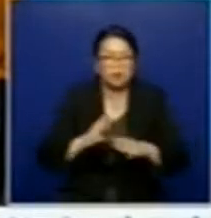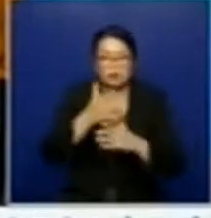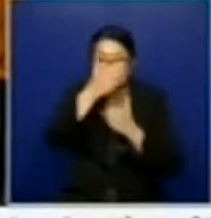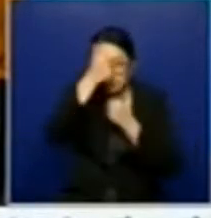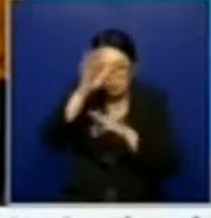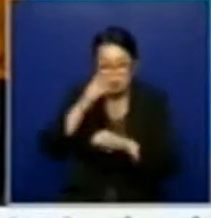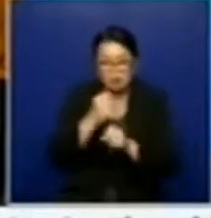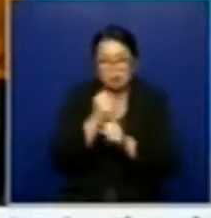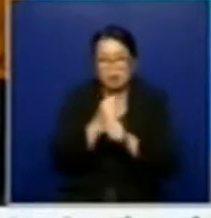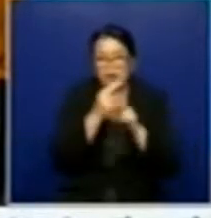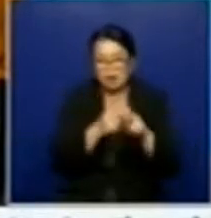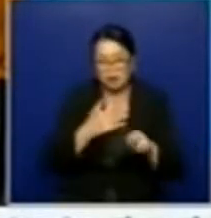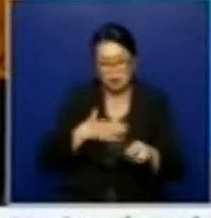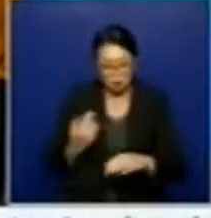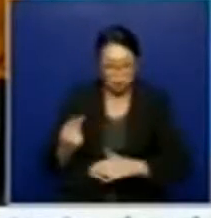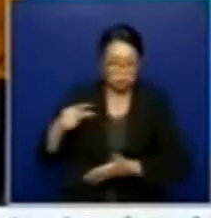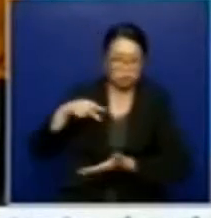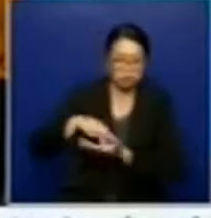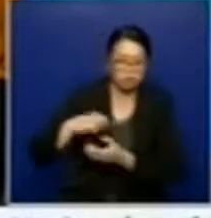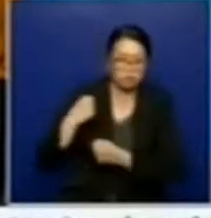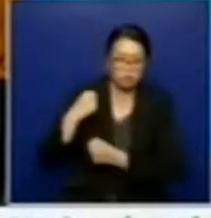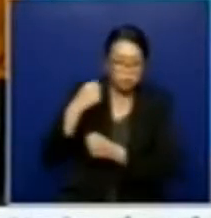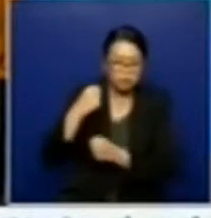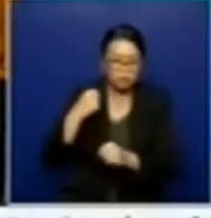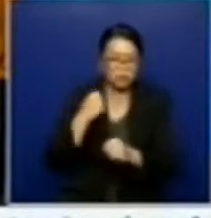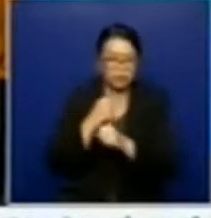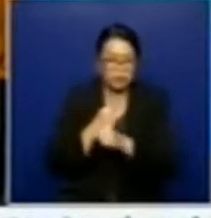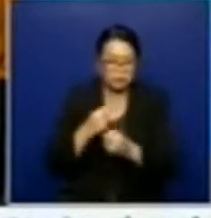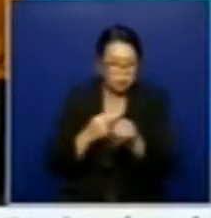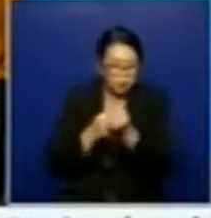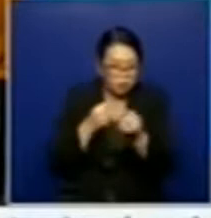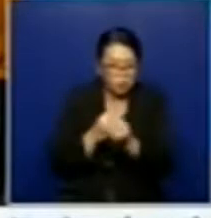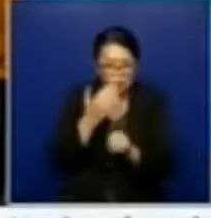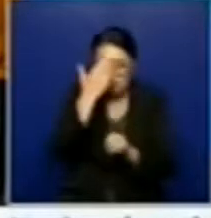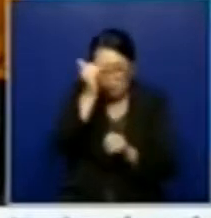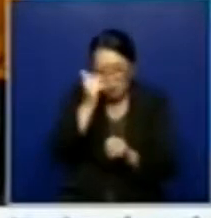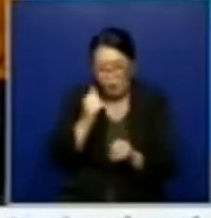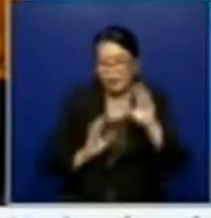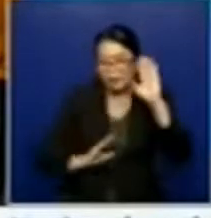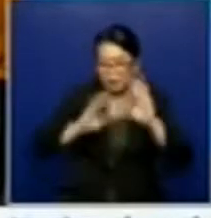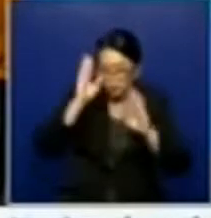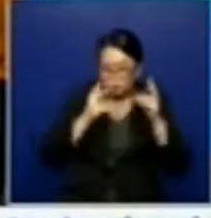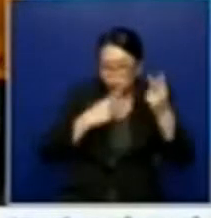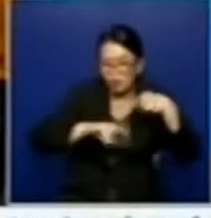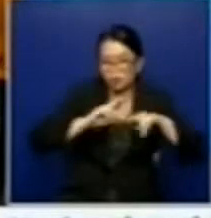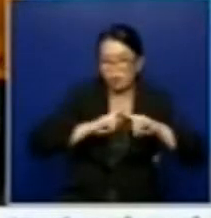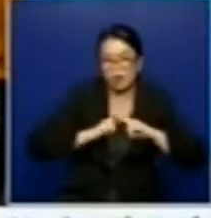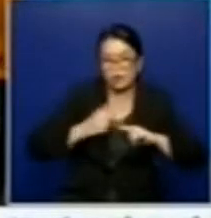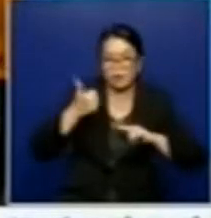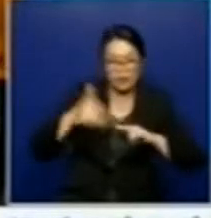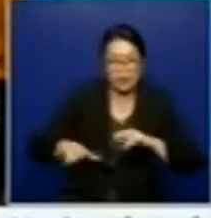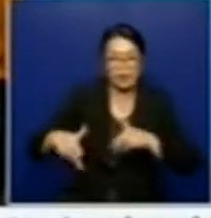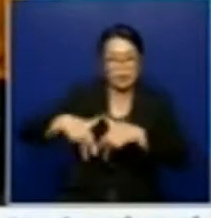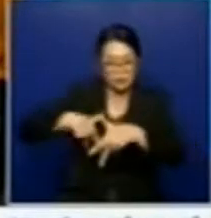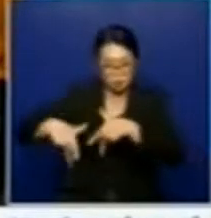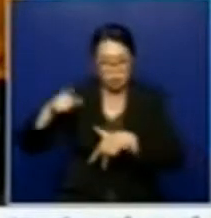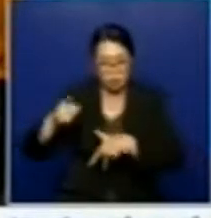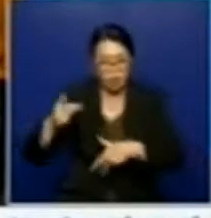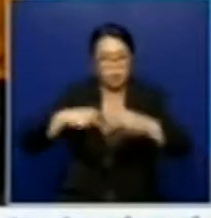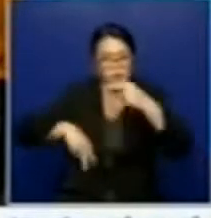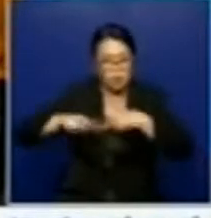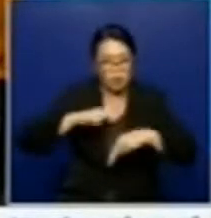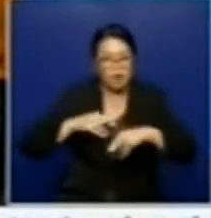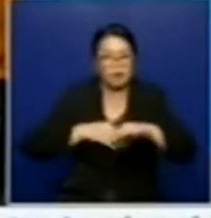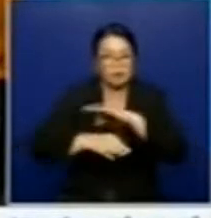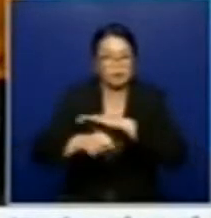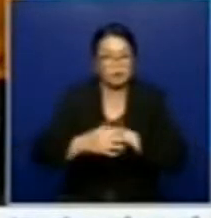งานไปเองเราต้องลุกขึ้นมาทำอะไรสักอย่างเพราะประชาธิปไตยของเราดูแลตัวเองไม่ได้นิติรัฐดูแลตัวเองไม่ได้ประชาชนต้องเป็นคนดูแลเพราะค